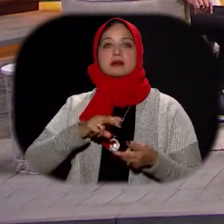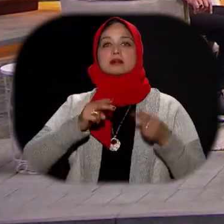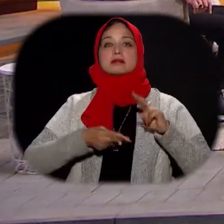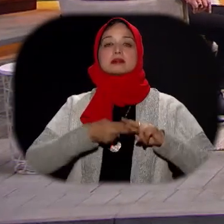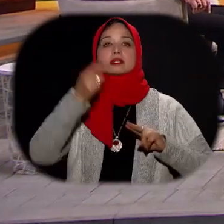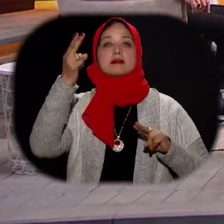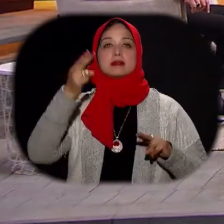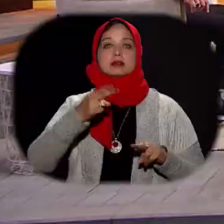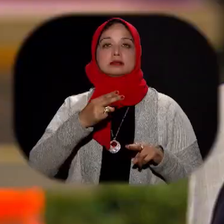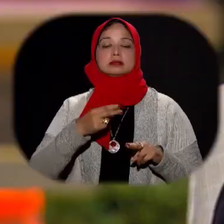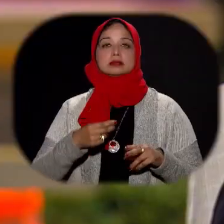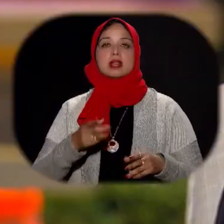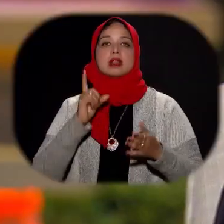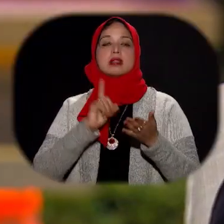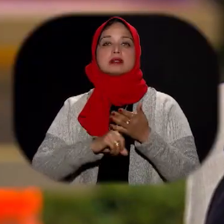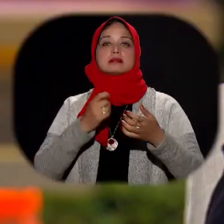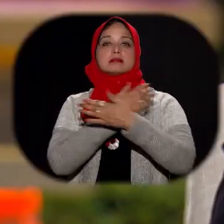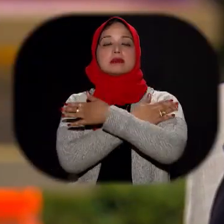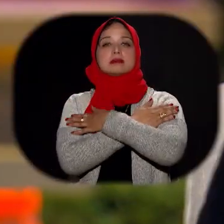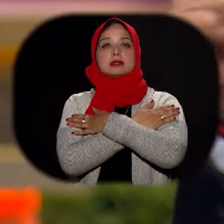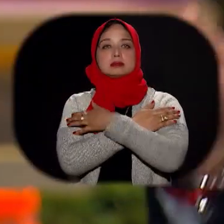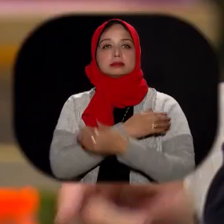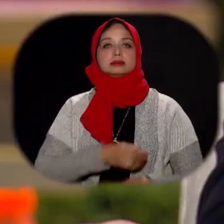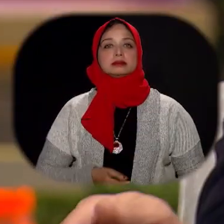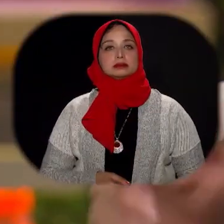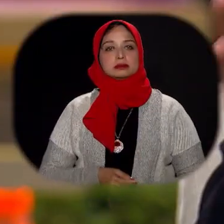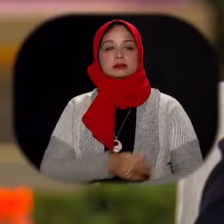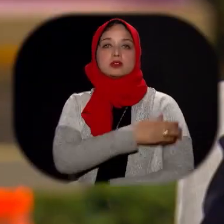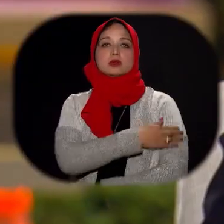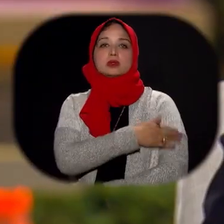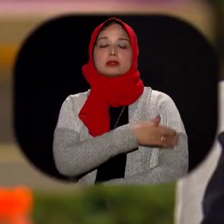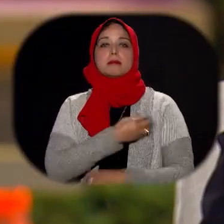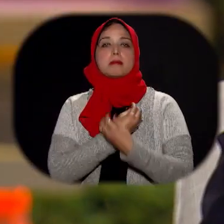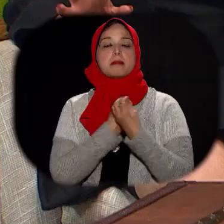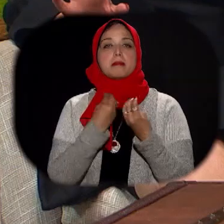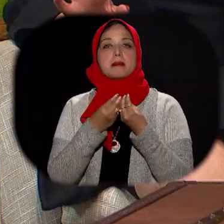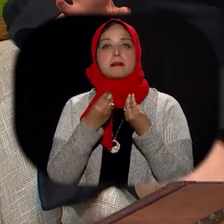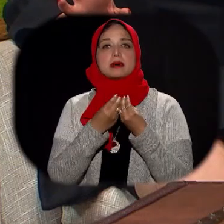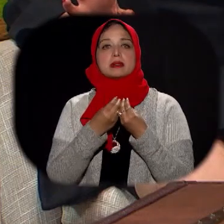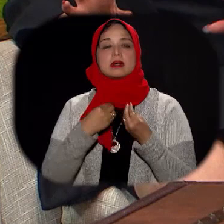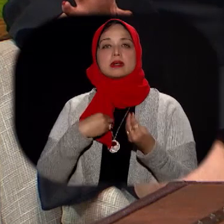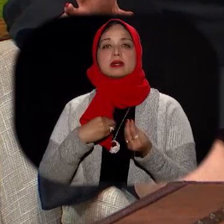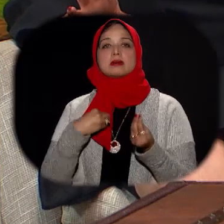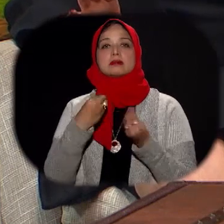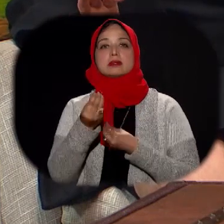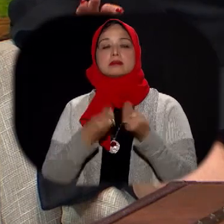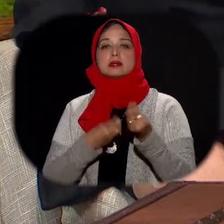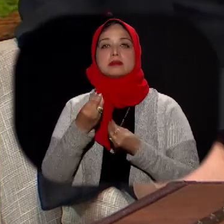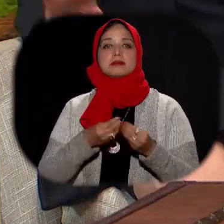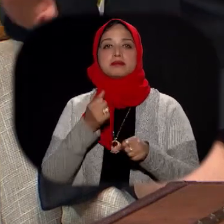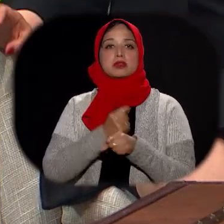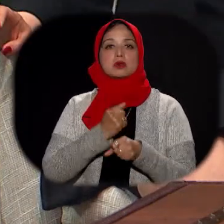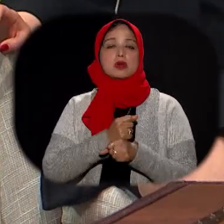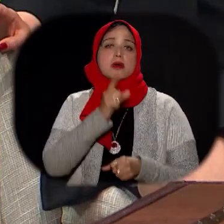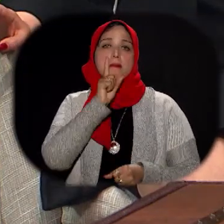ما بنامش و وانا مسافر لكن في البيت هتلاقي احمد في حضني ا او نايم احنا نتبادل الادوار انا مجدي